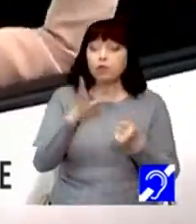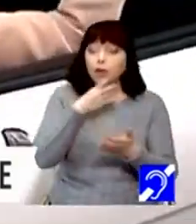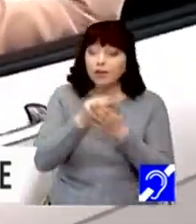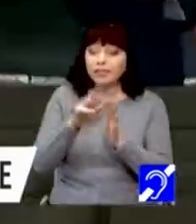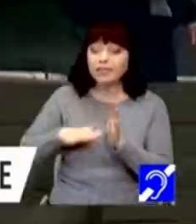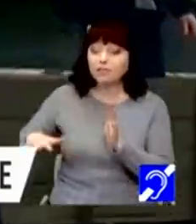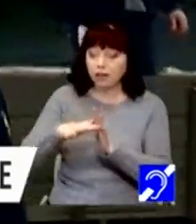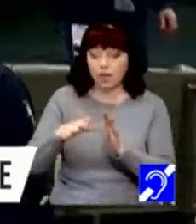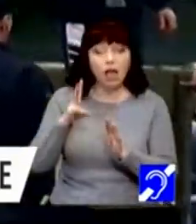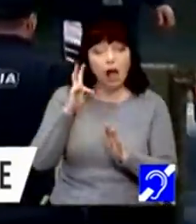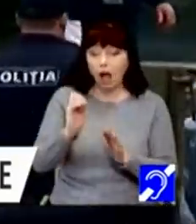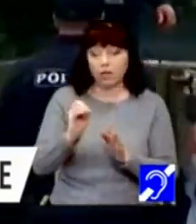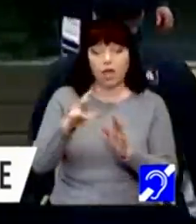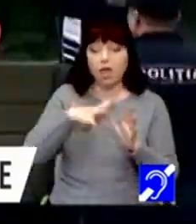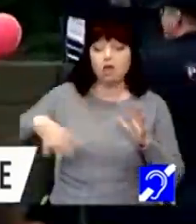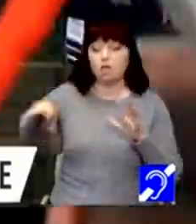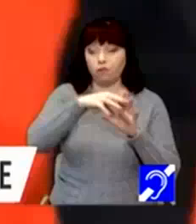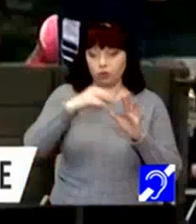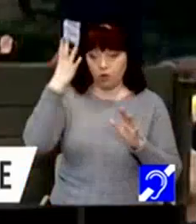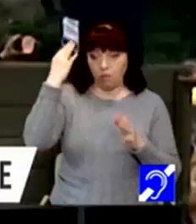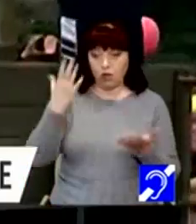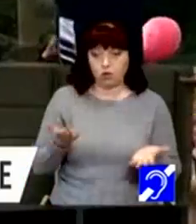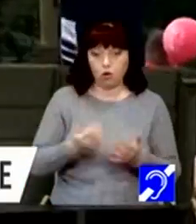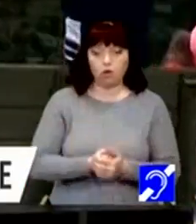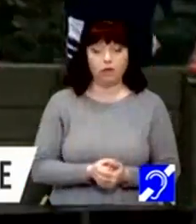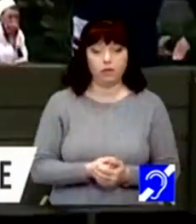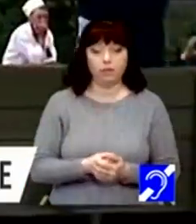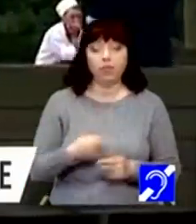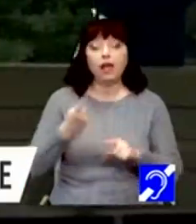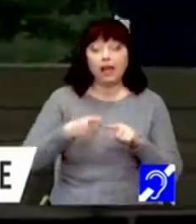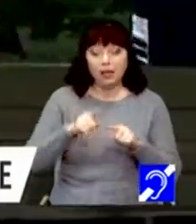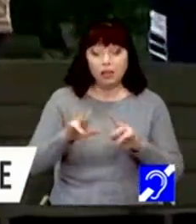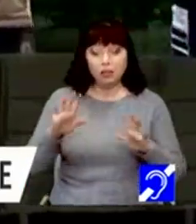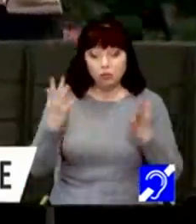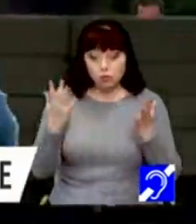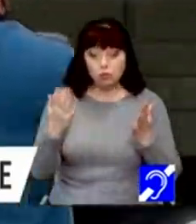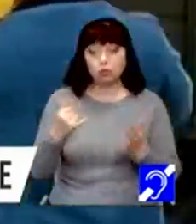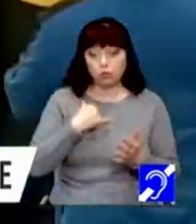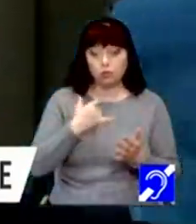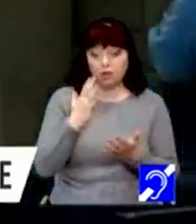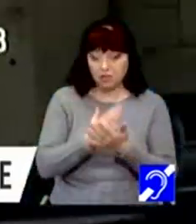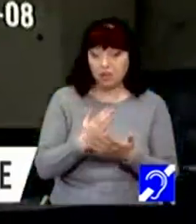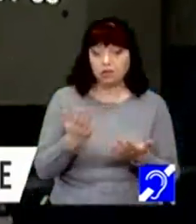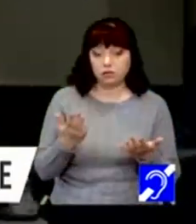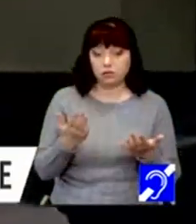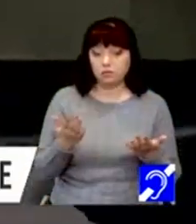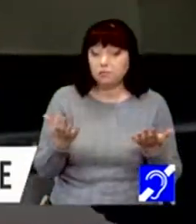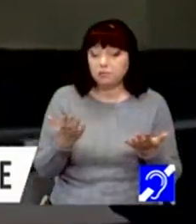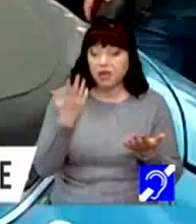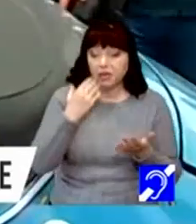sau probleme interne nu în sus in acest caz nu știu să când